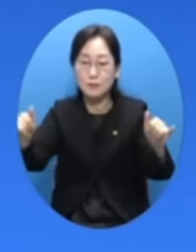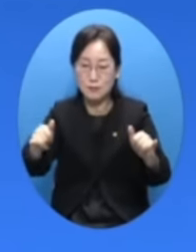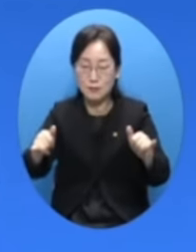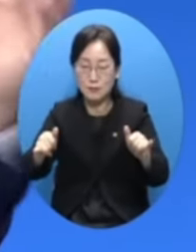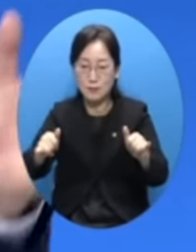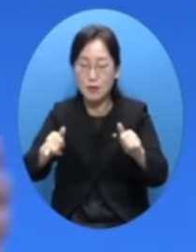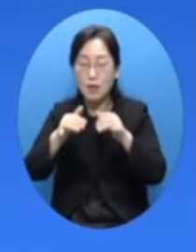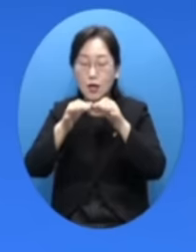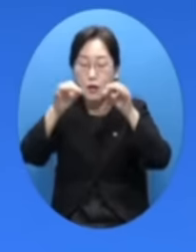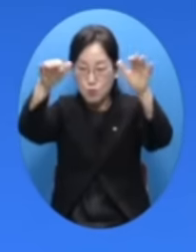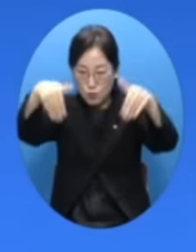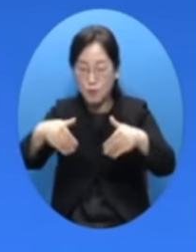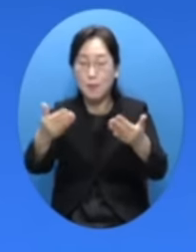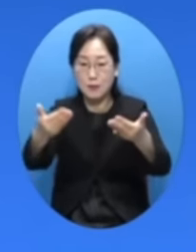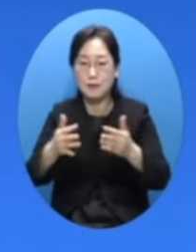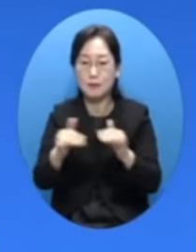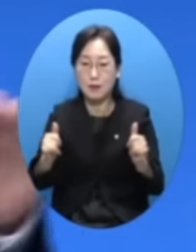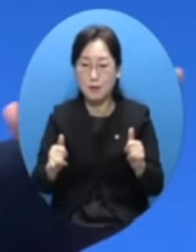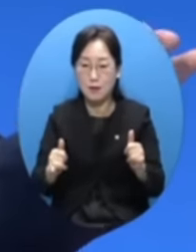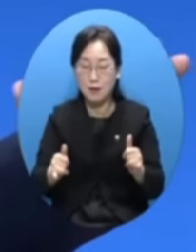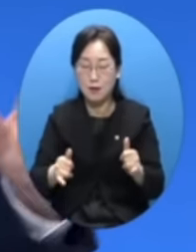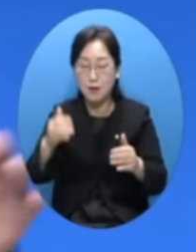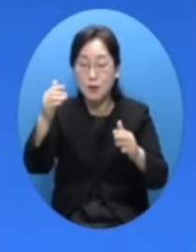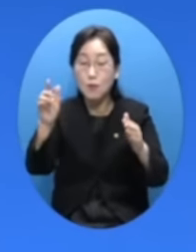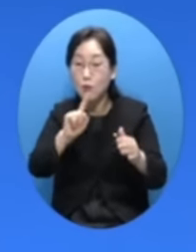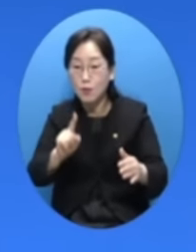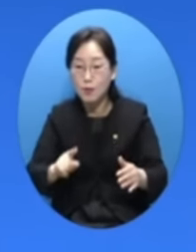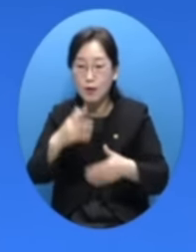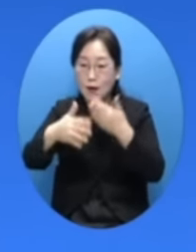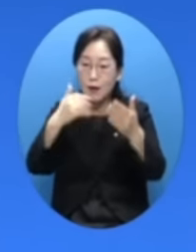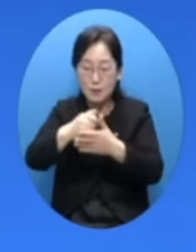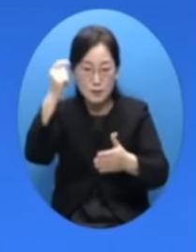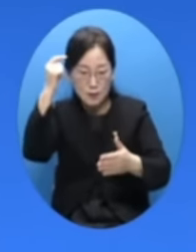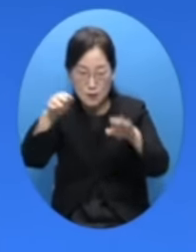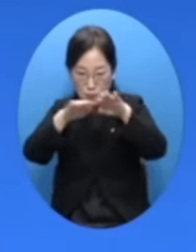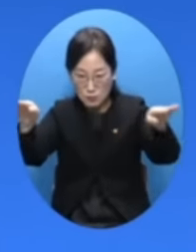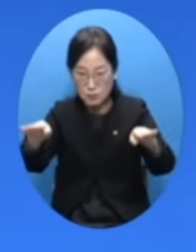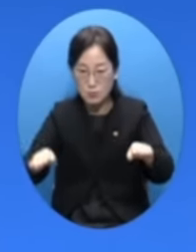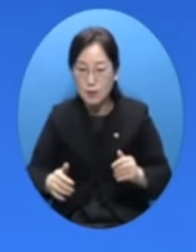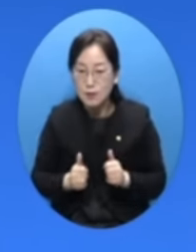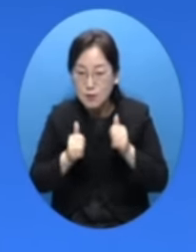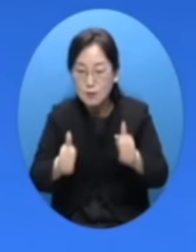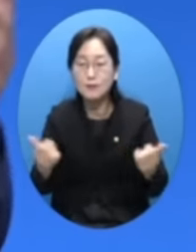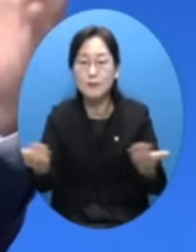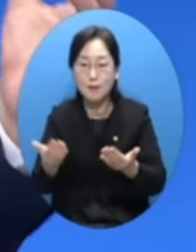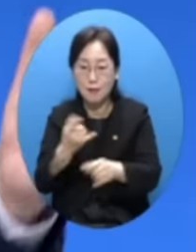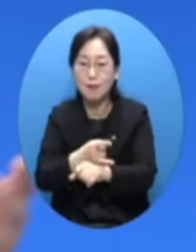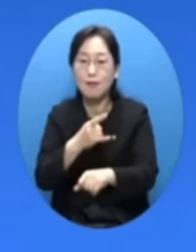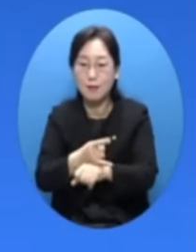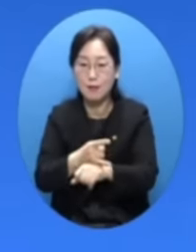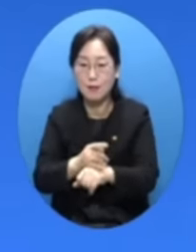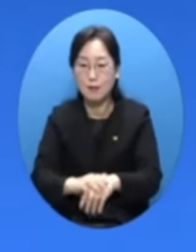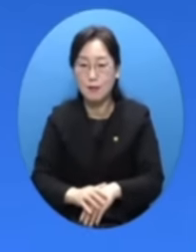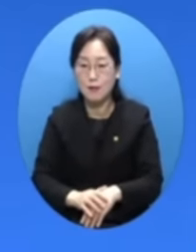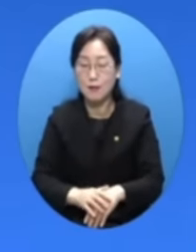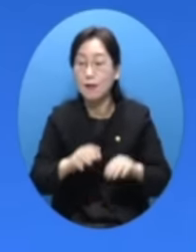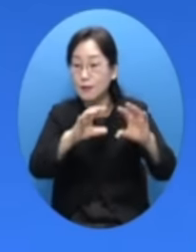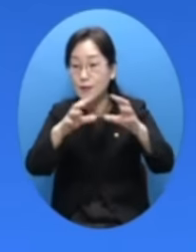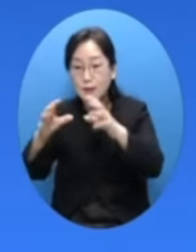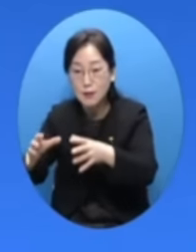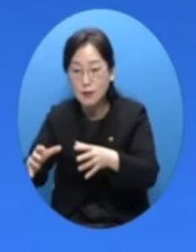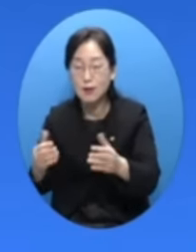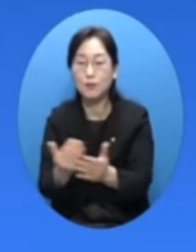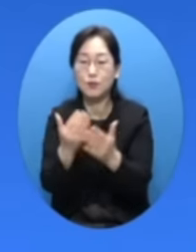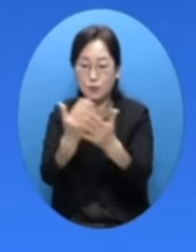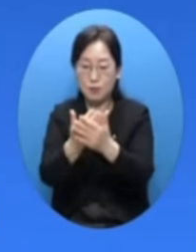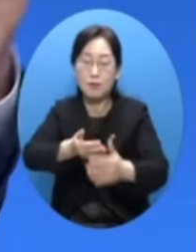그래서 종교개혁은 사람의 의식을 평등화하고 사람이 열심히 나가서 일을 해서 우리 이 땅에 번영을 이룰 수